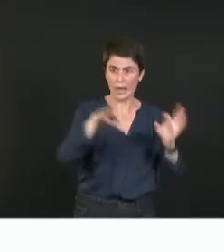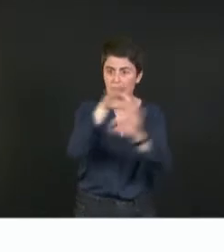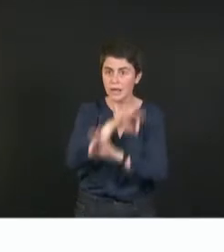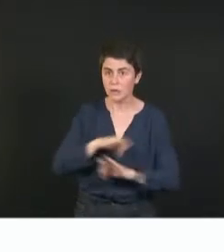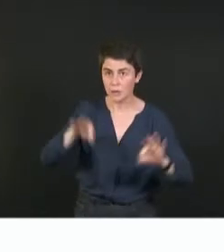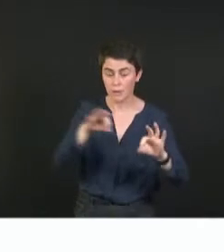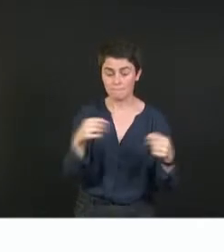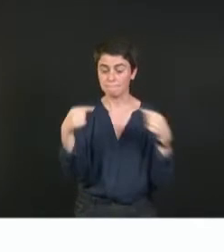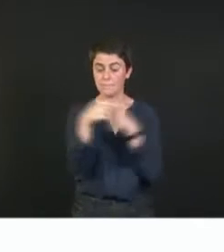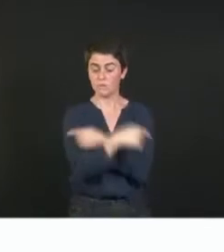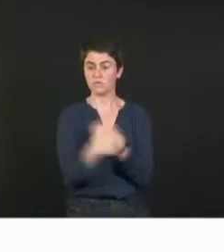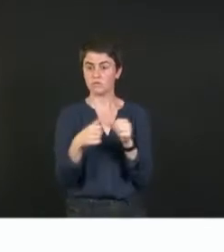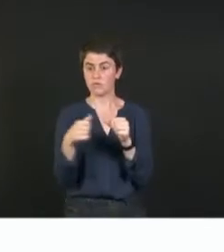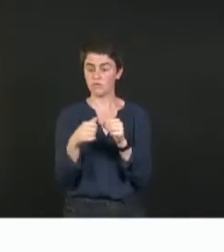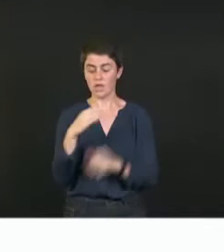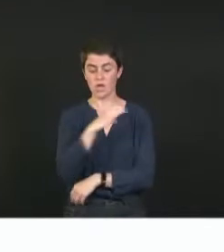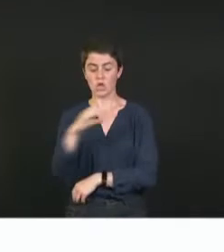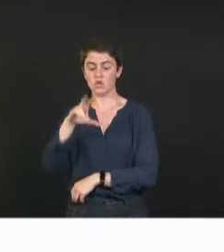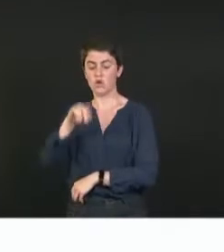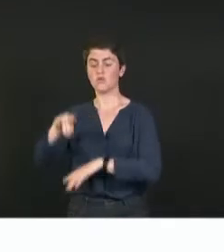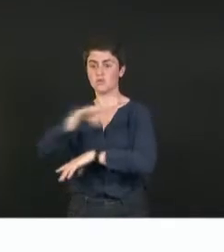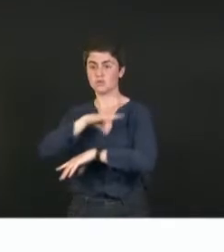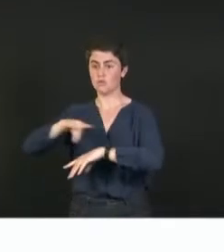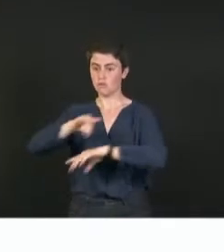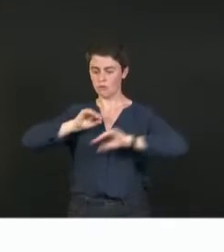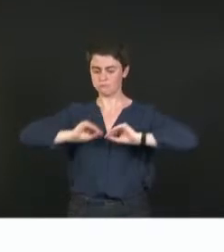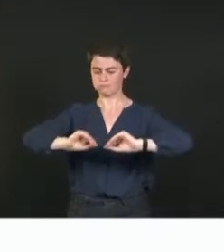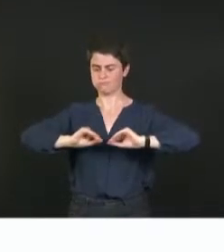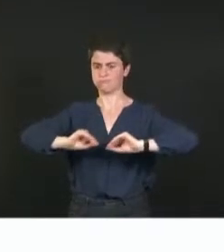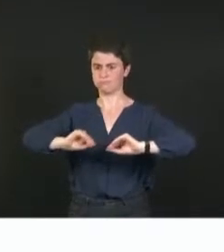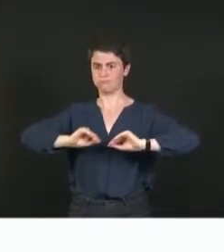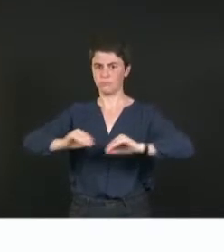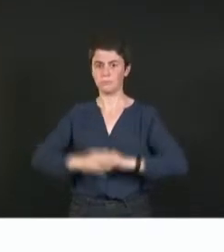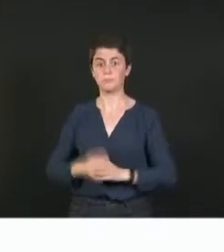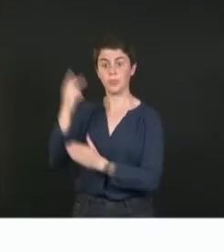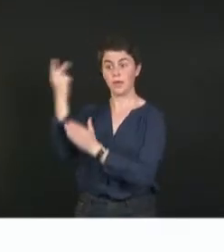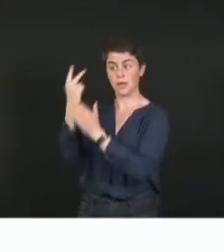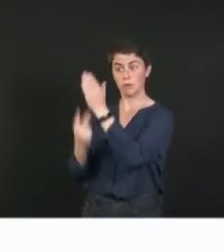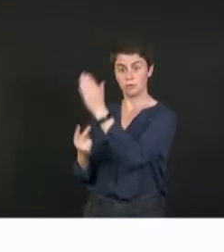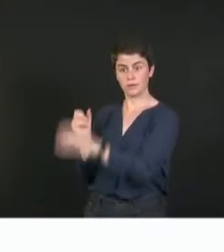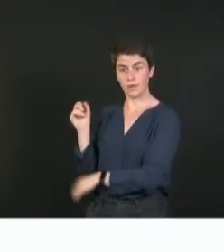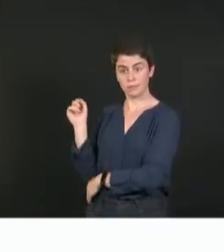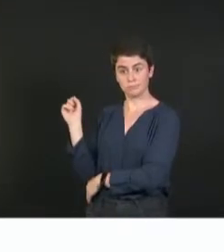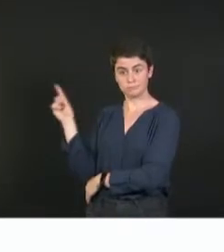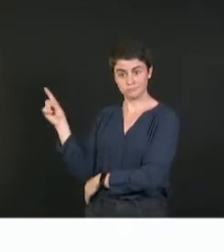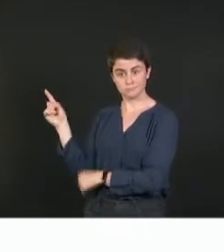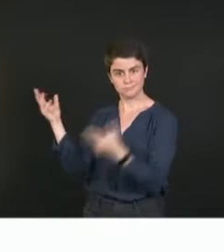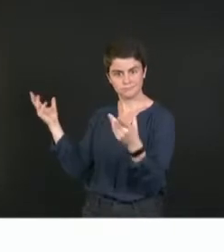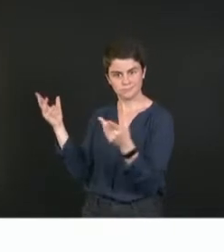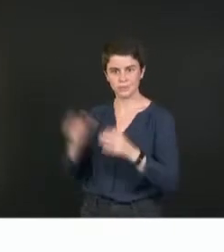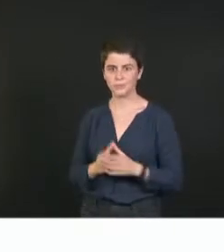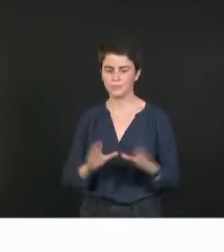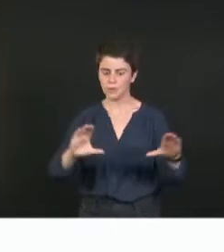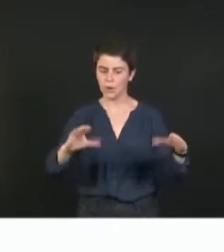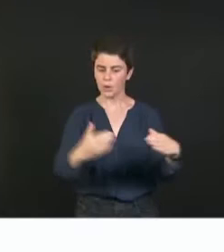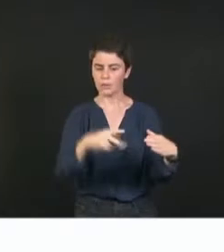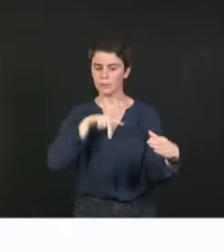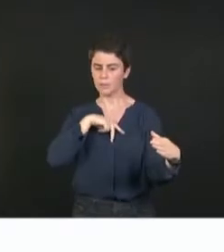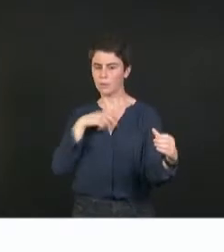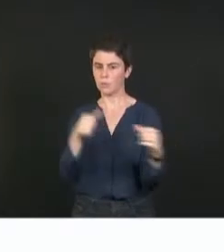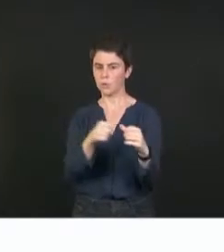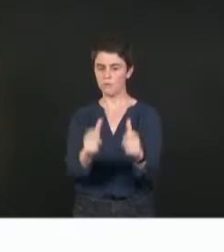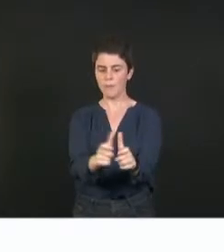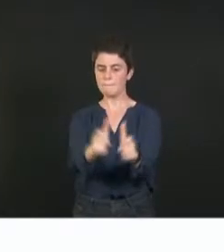cours auprès d'ingénieurs. Et ce dessin-là que vous voyez, c'est mon équipe en fait, qui a pris la photo aérienne